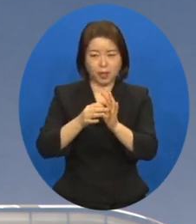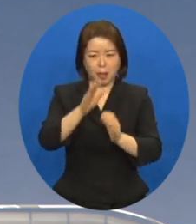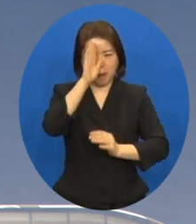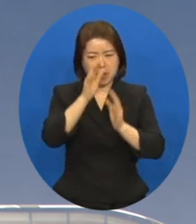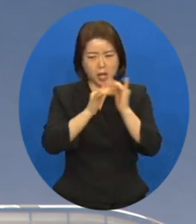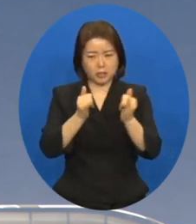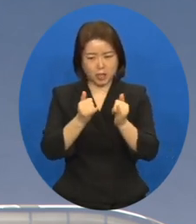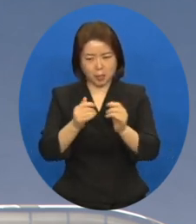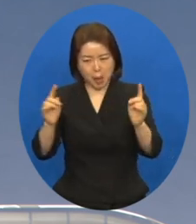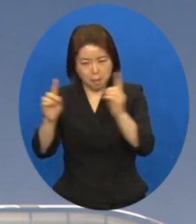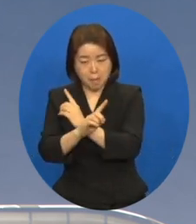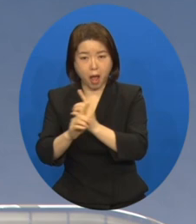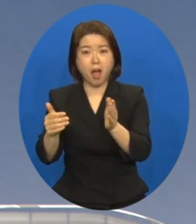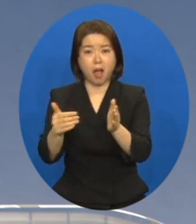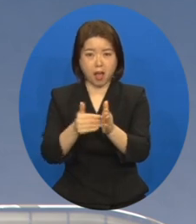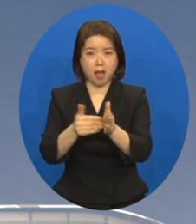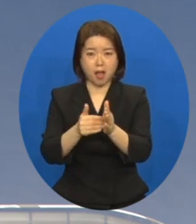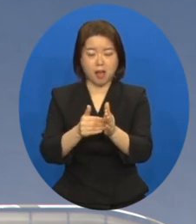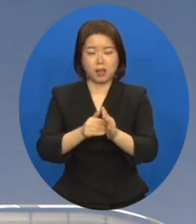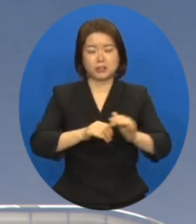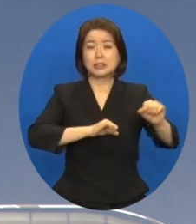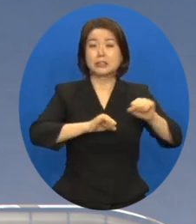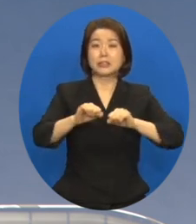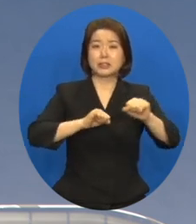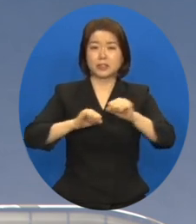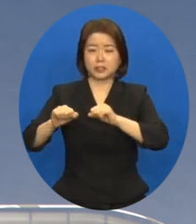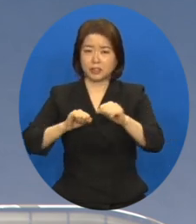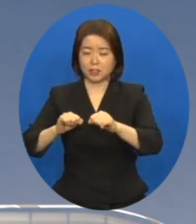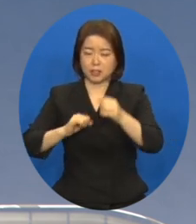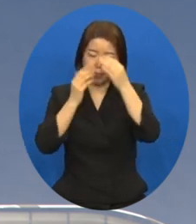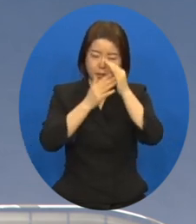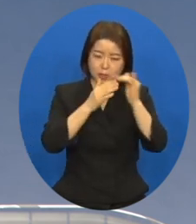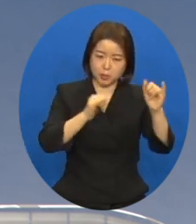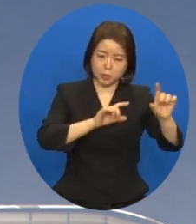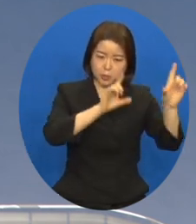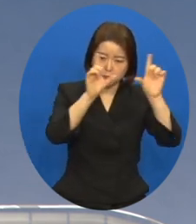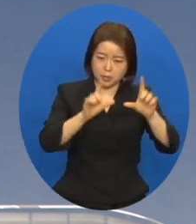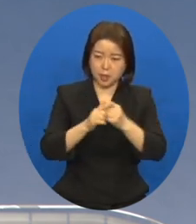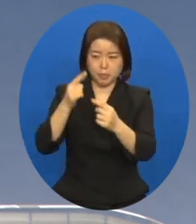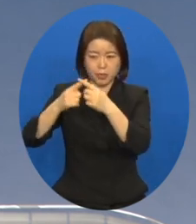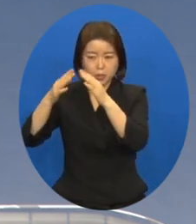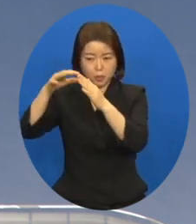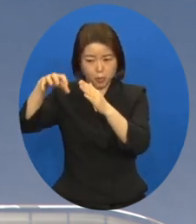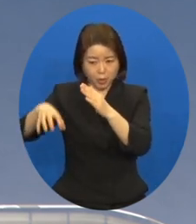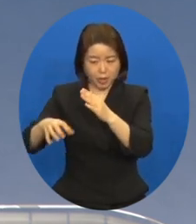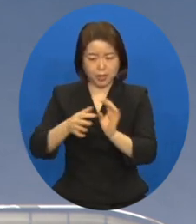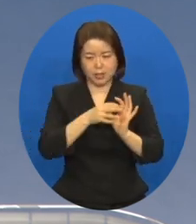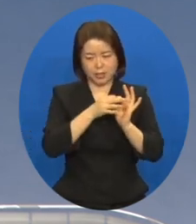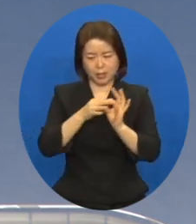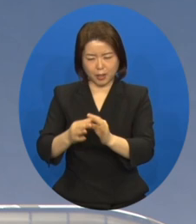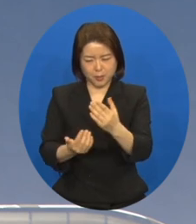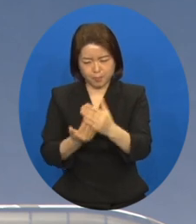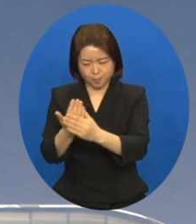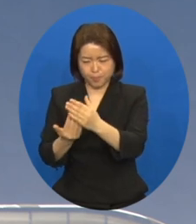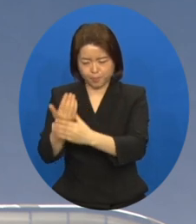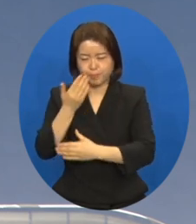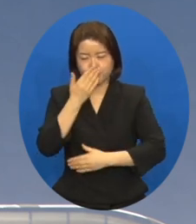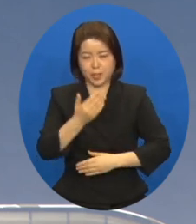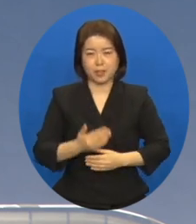받거나 뭐 이런 역사들이 성도의 삶과 교회 안에 계속 일어나게 되어 있습니다.